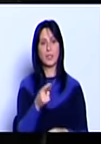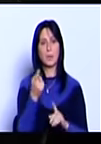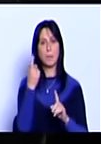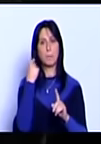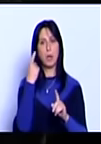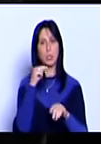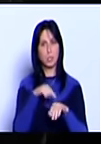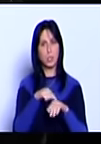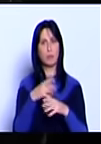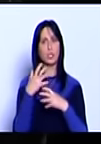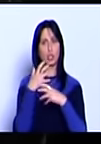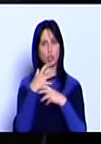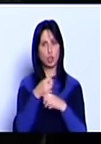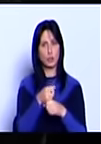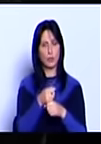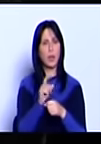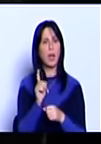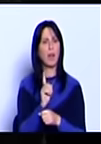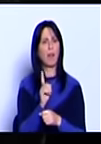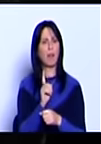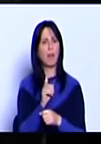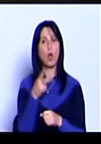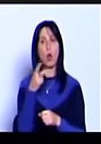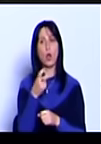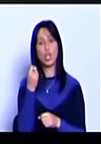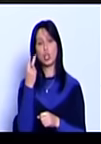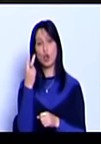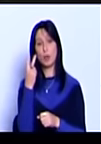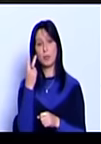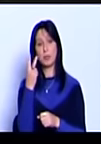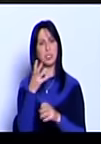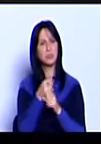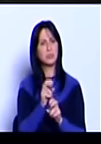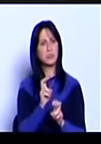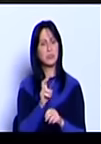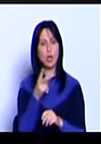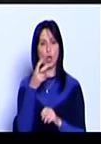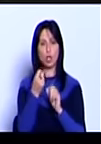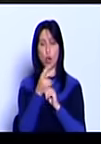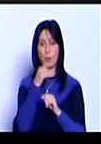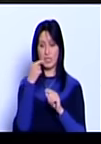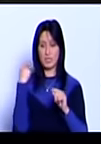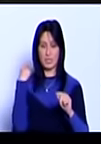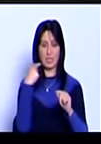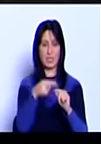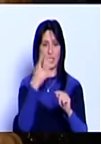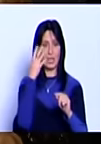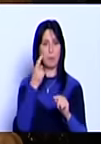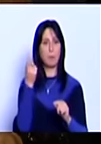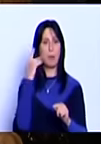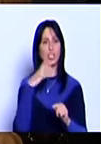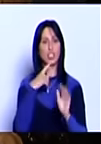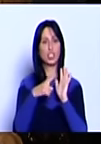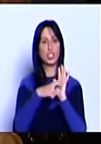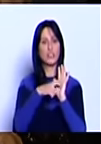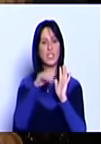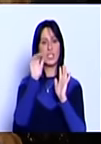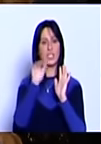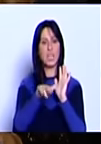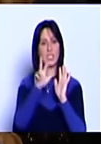საწესო 700,000-ამდე 2012 წელს. აზგულის ხო შეგვიმცირდა. 2012 წლიდან დღემდე მაშინ იყო